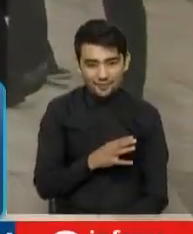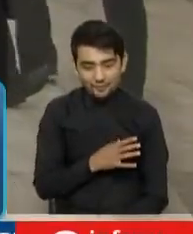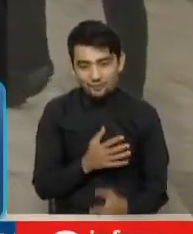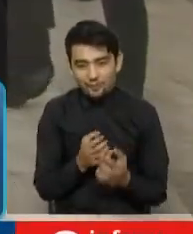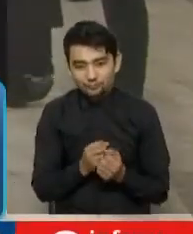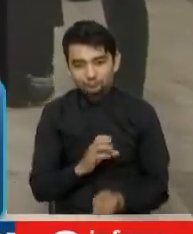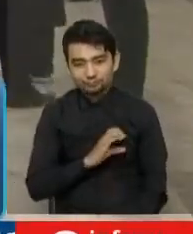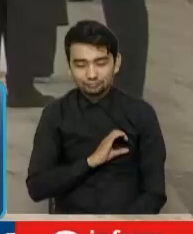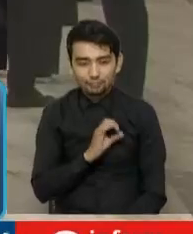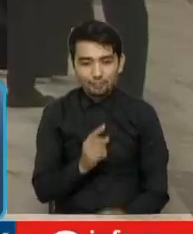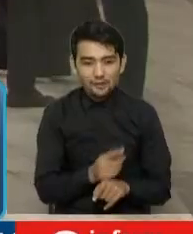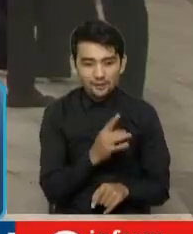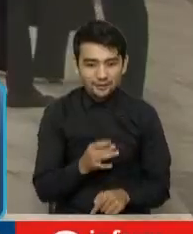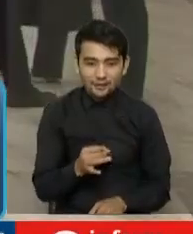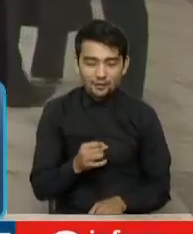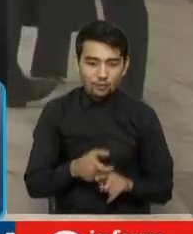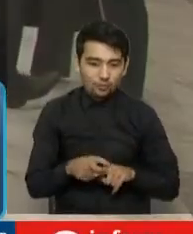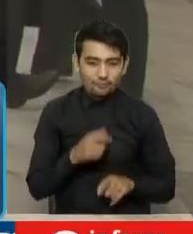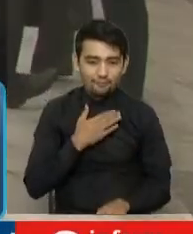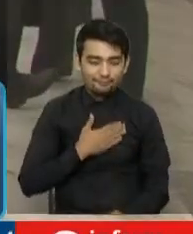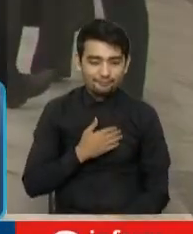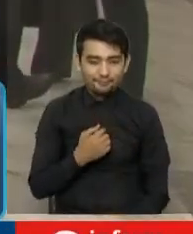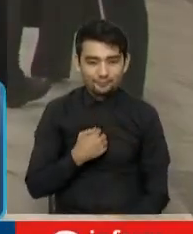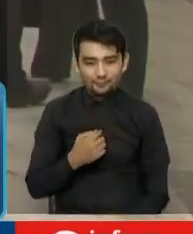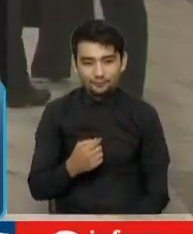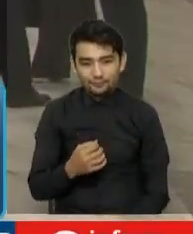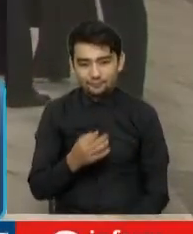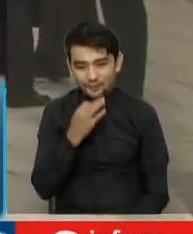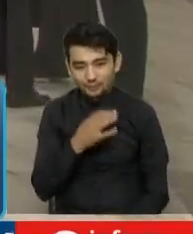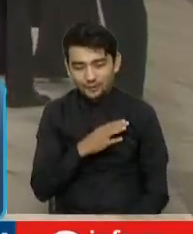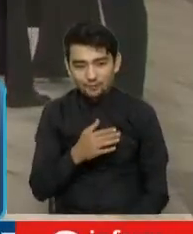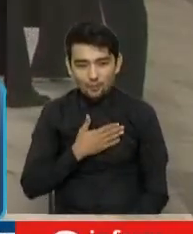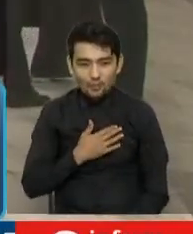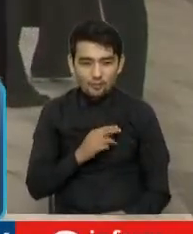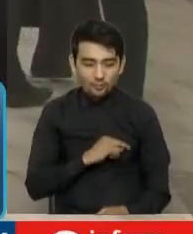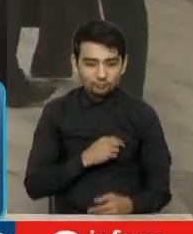получать. Очень приятно, что так оценили мой труд.